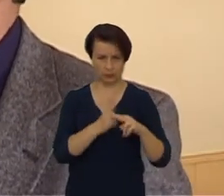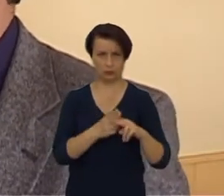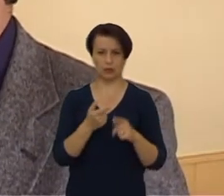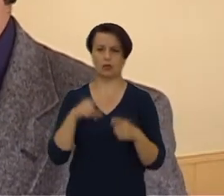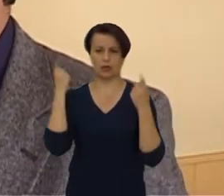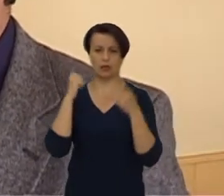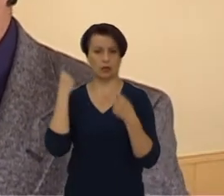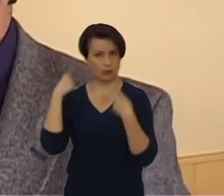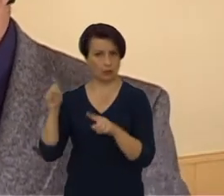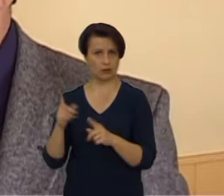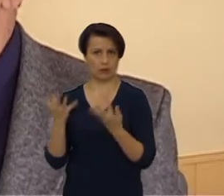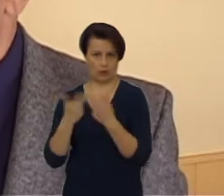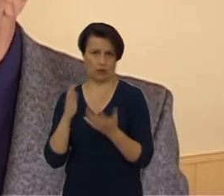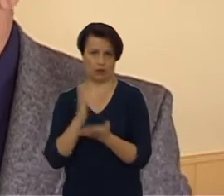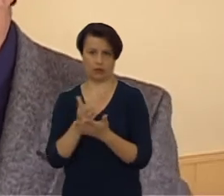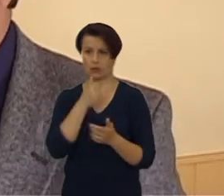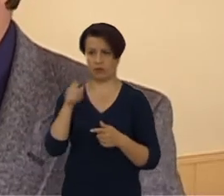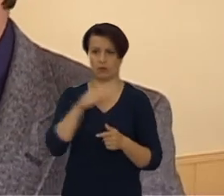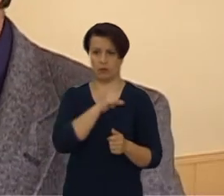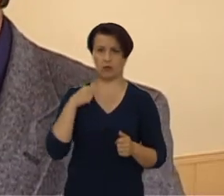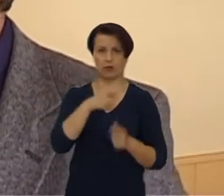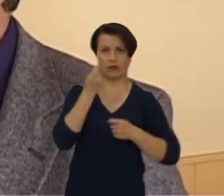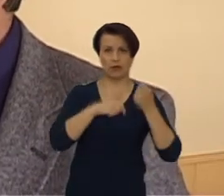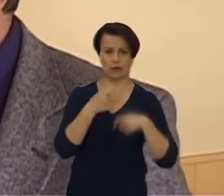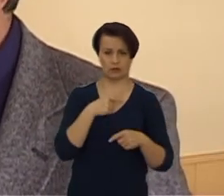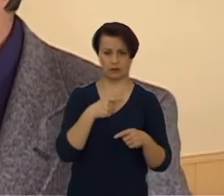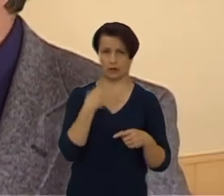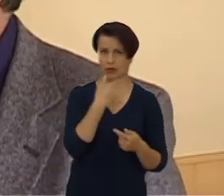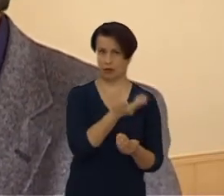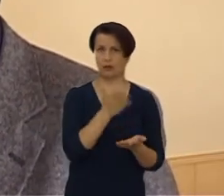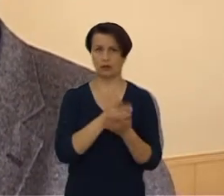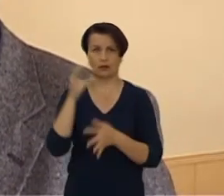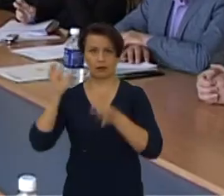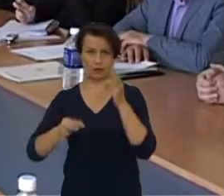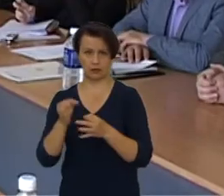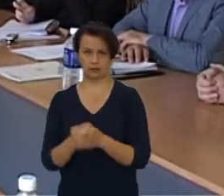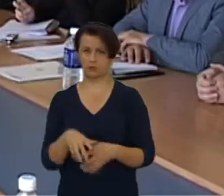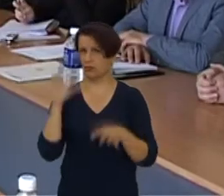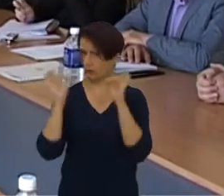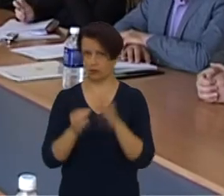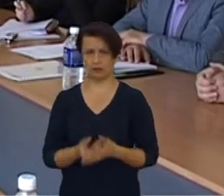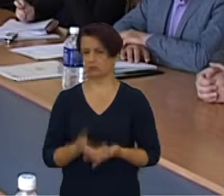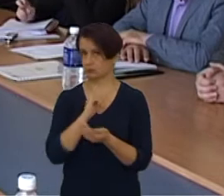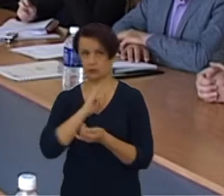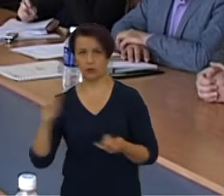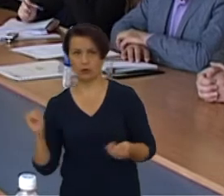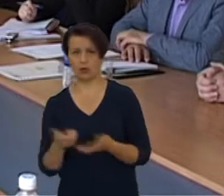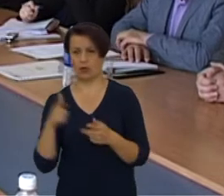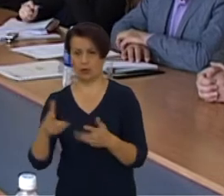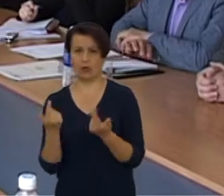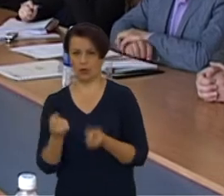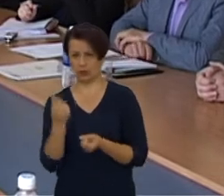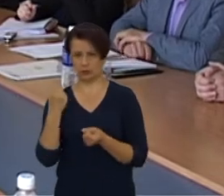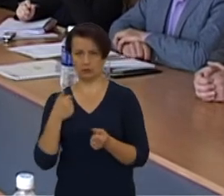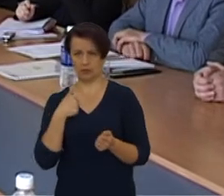kitos priemonės, kaip ir pats verslininkas sako, teisinės. Teisinės, tai jau negerai. Tai tada mes kaip atsirandam,